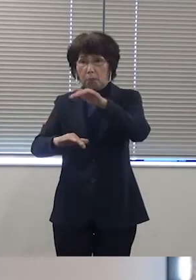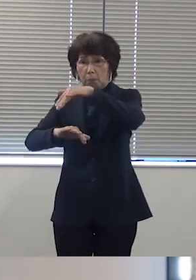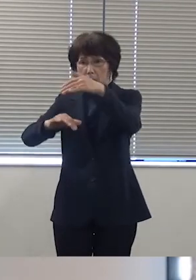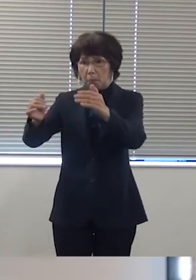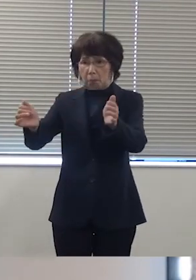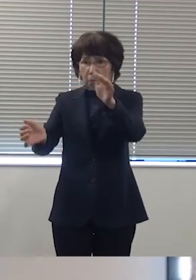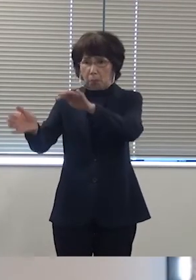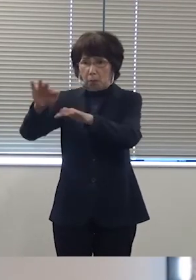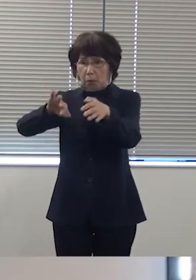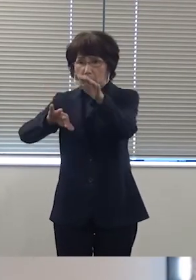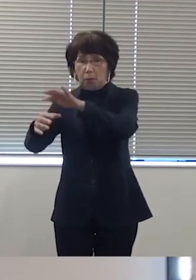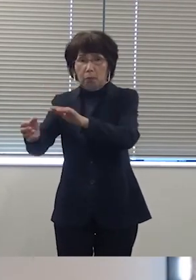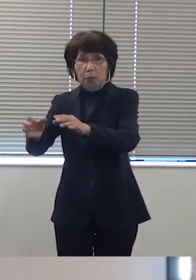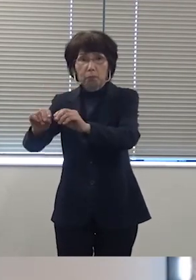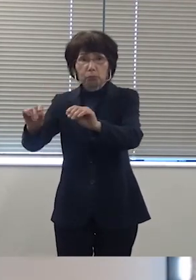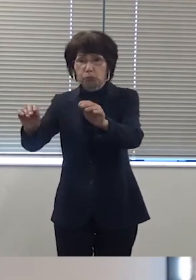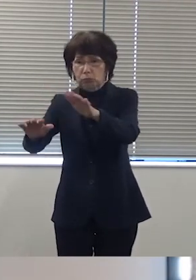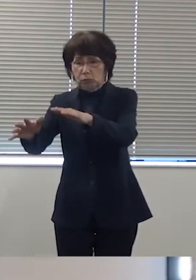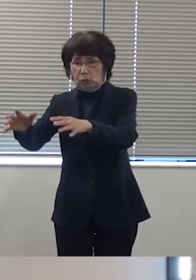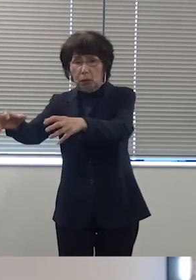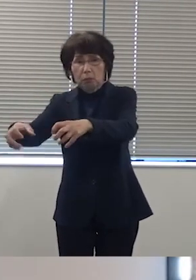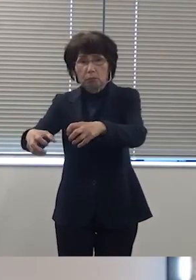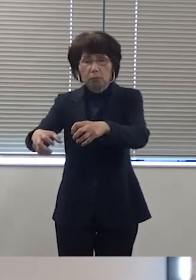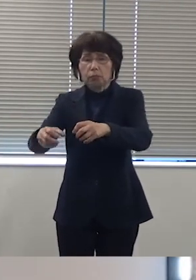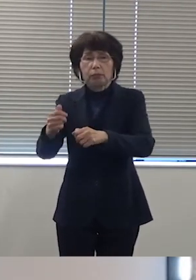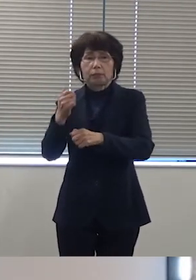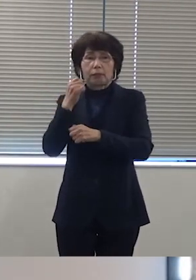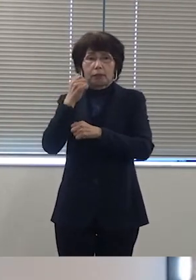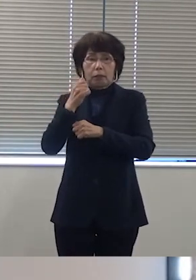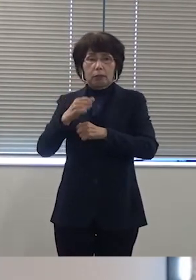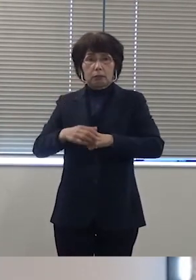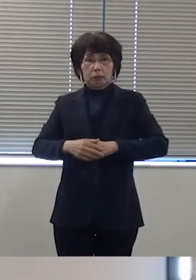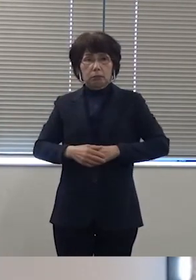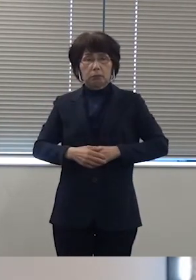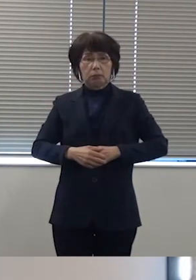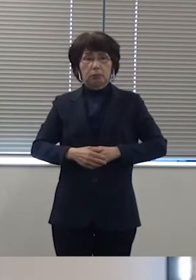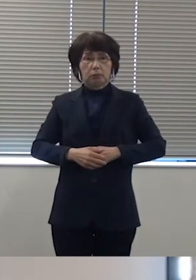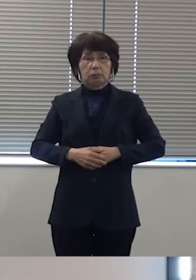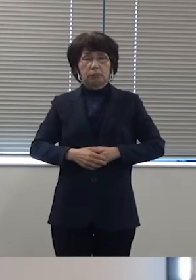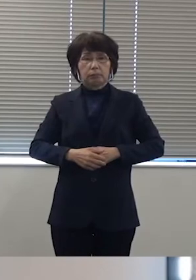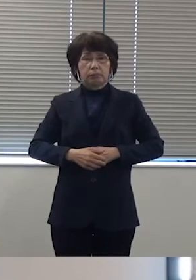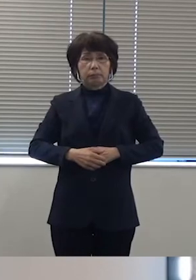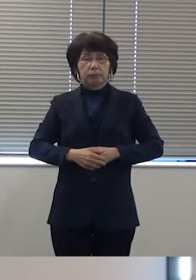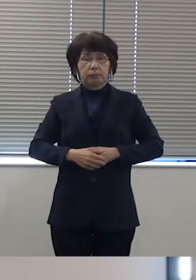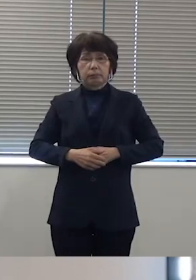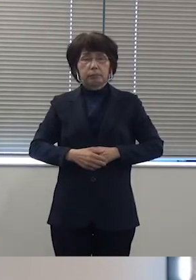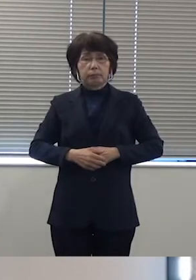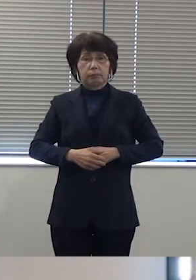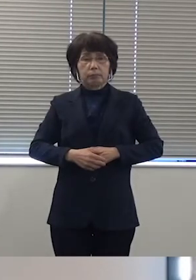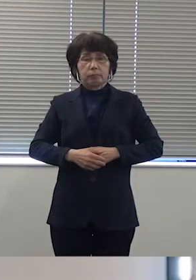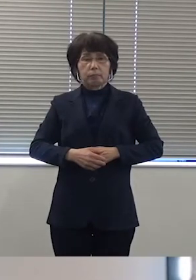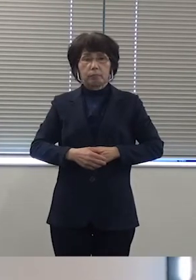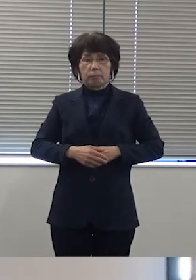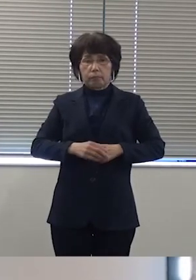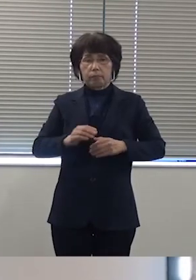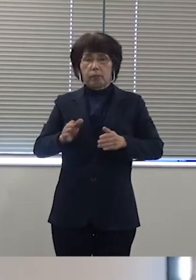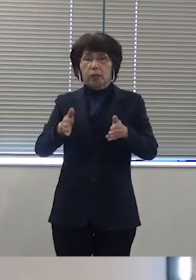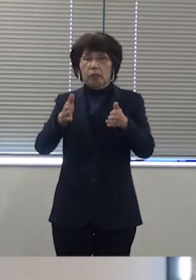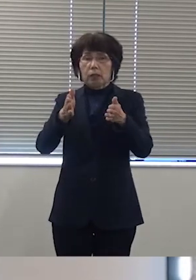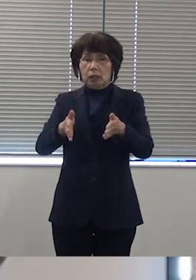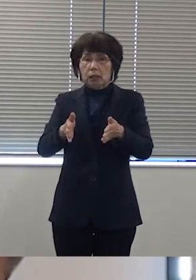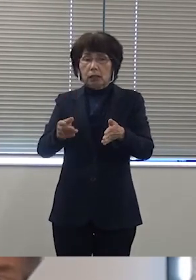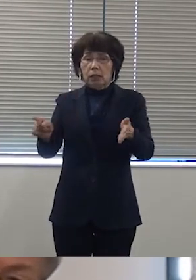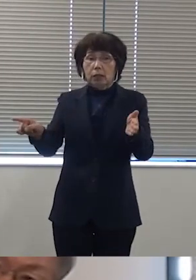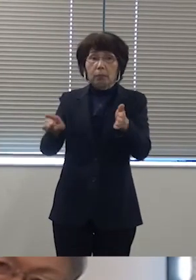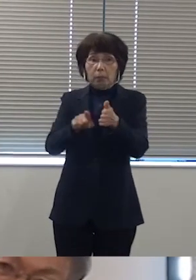現況の水路がどういう水路だったかというにもよると思います。そのあたりの局から説明してください。はい、